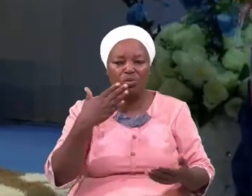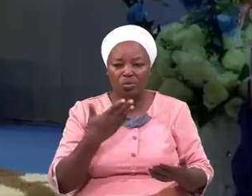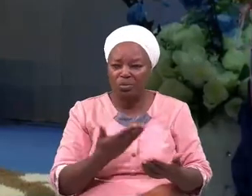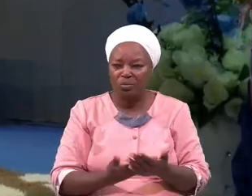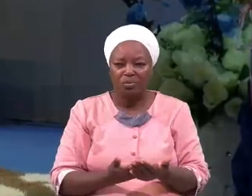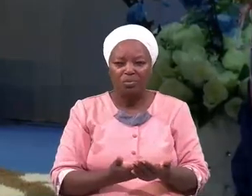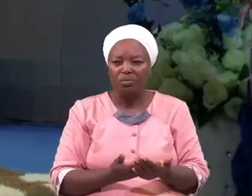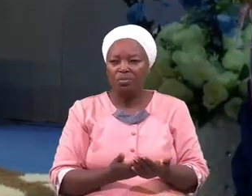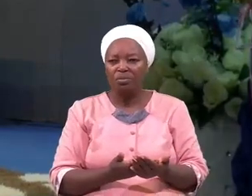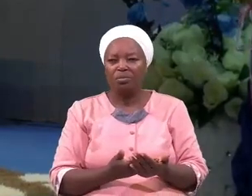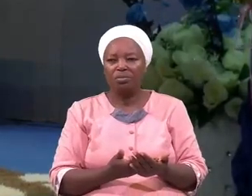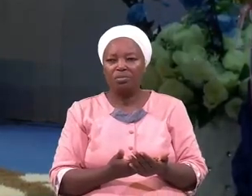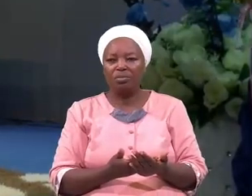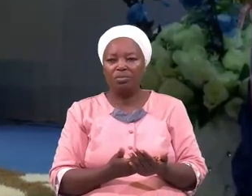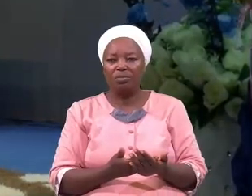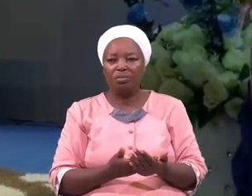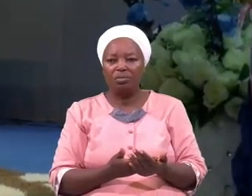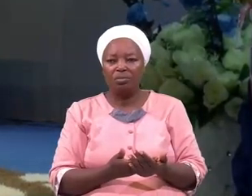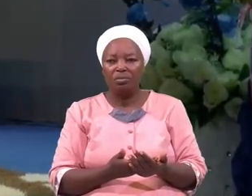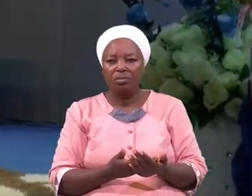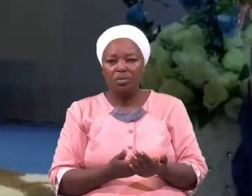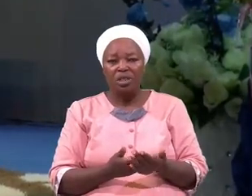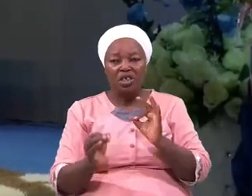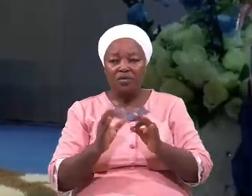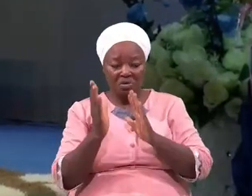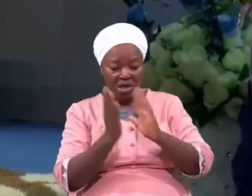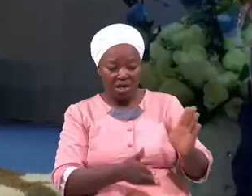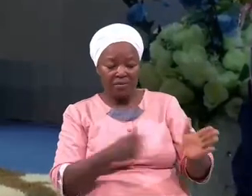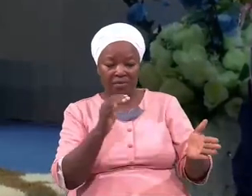C'est bien à tort que vous vous glorifiez.